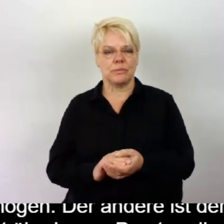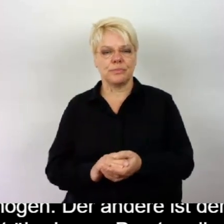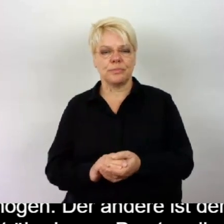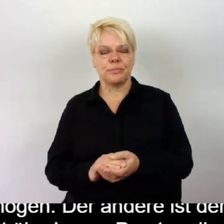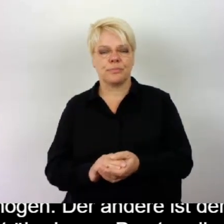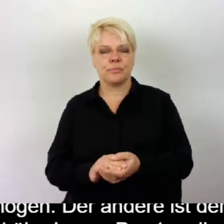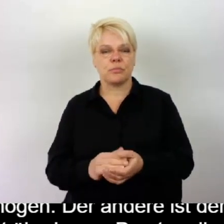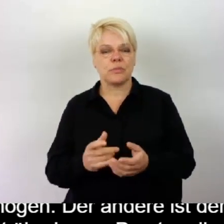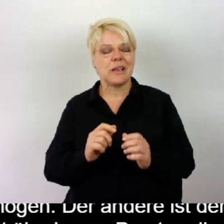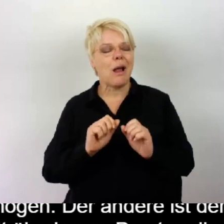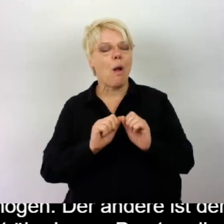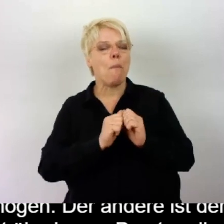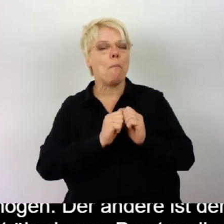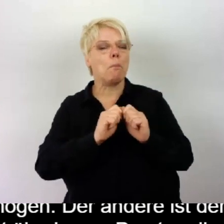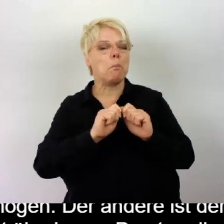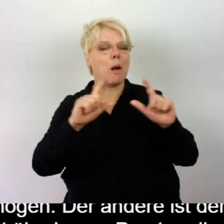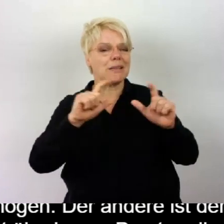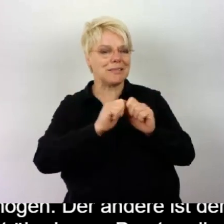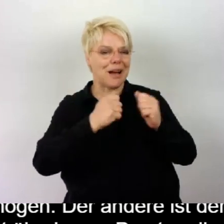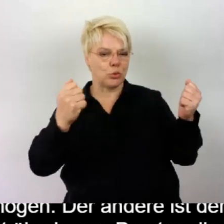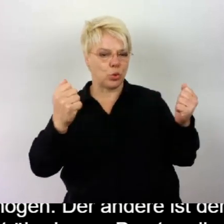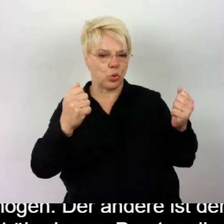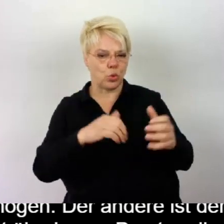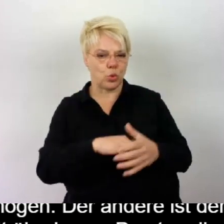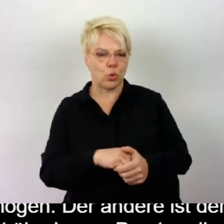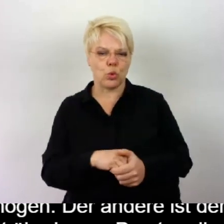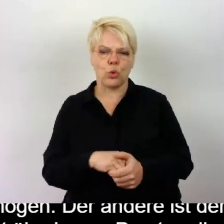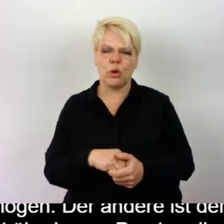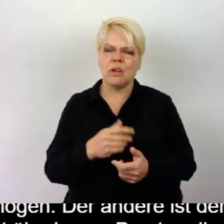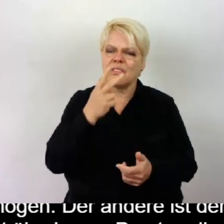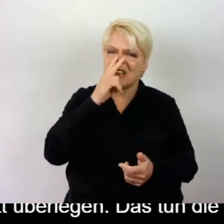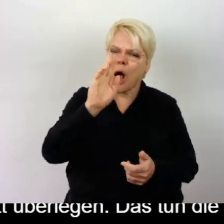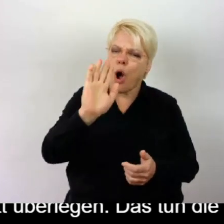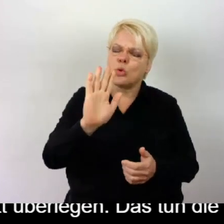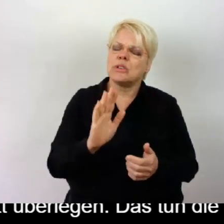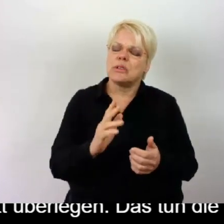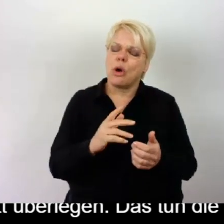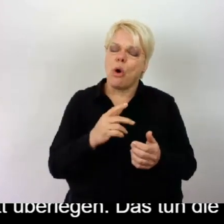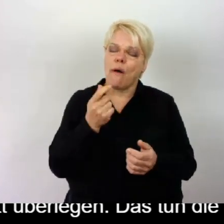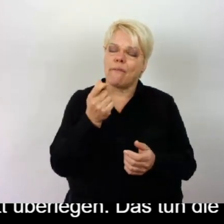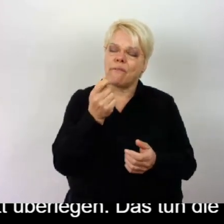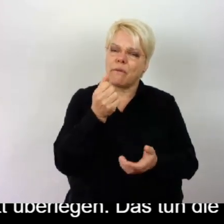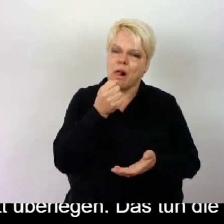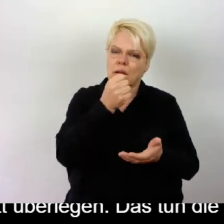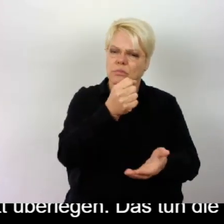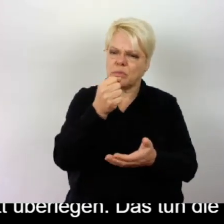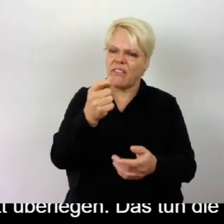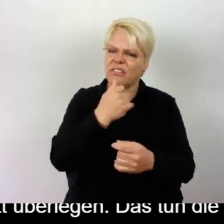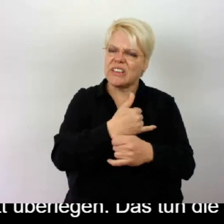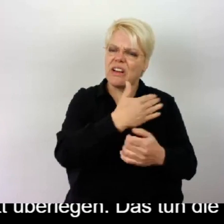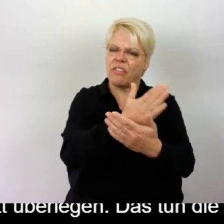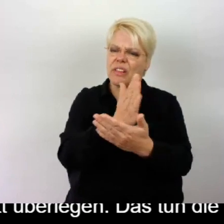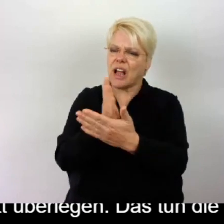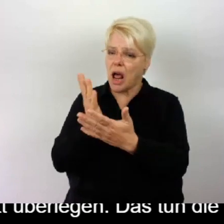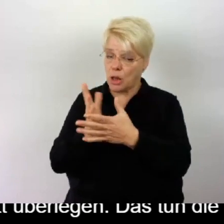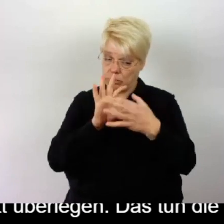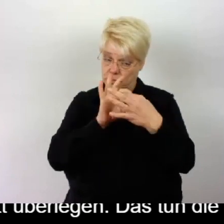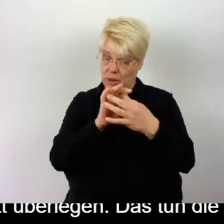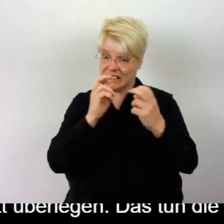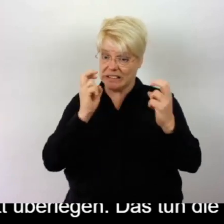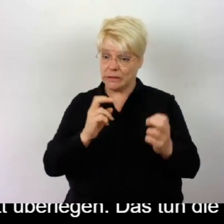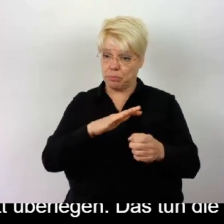Also unsere Überlegungen gehen hin zum einmaligen Zuschuss, damit wir relativ schnell reagieren können und die Kinos dann